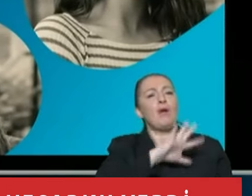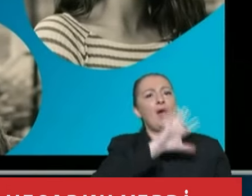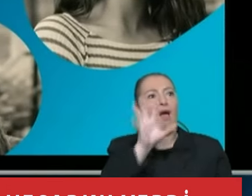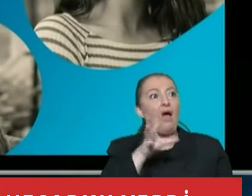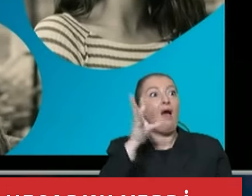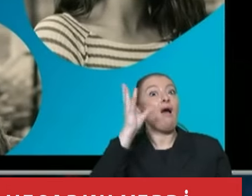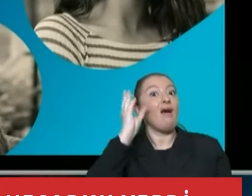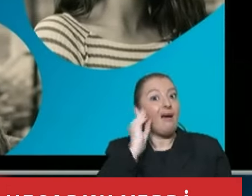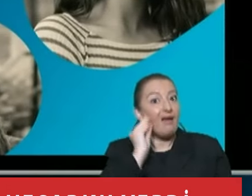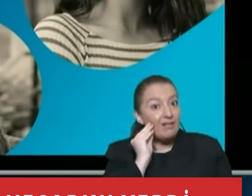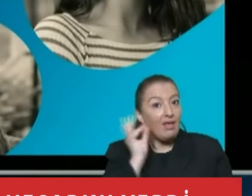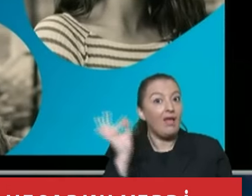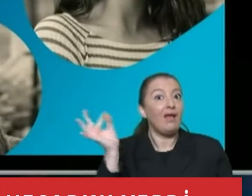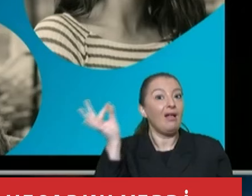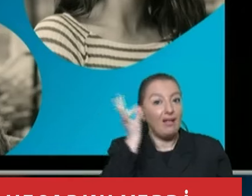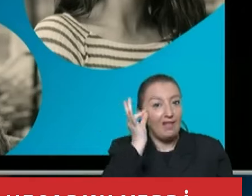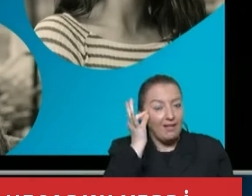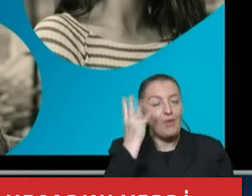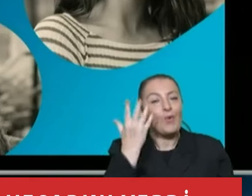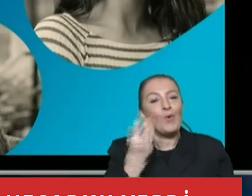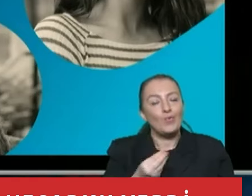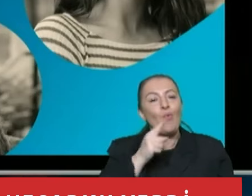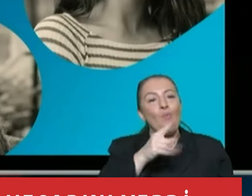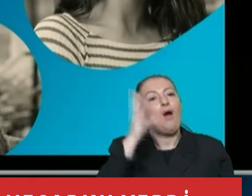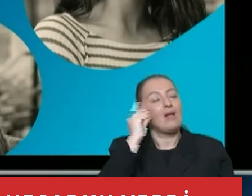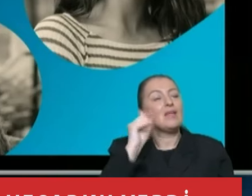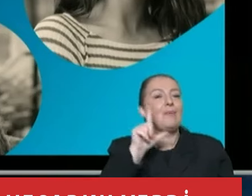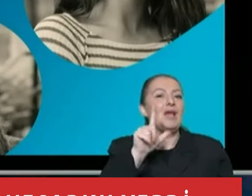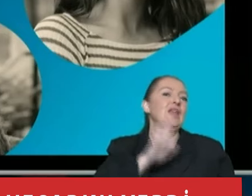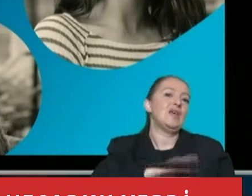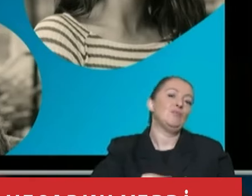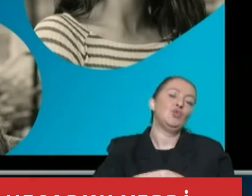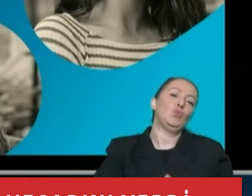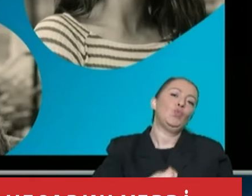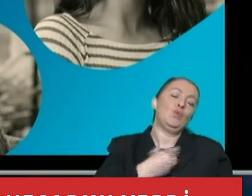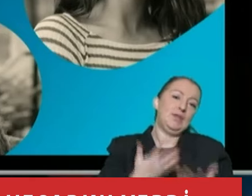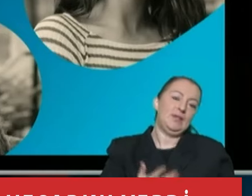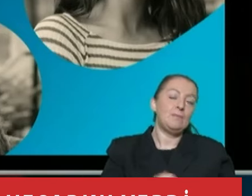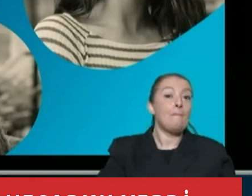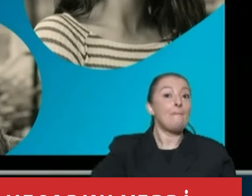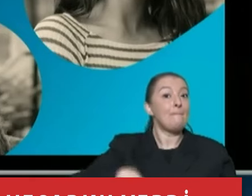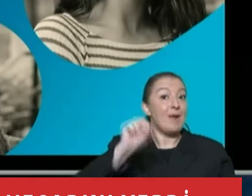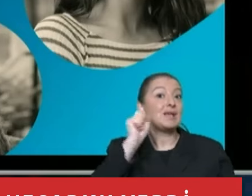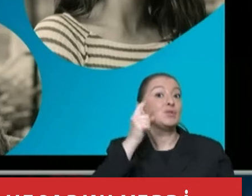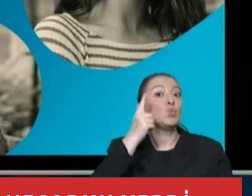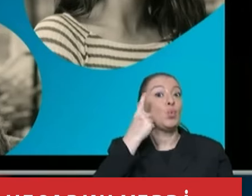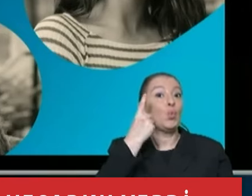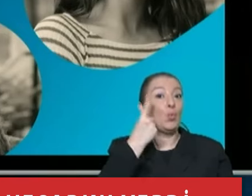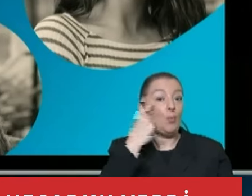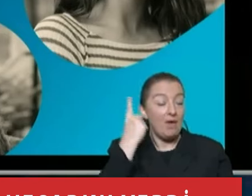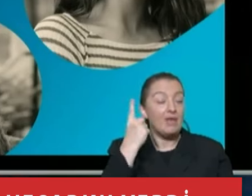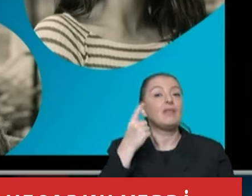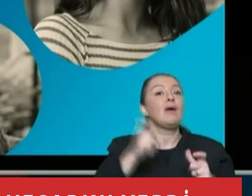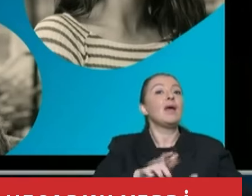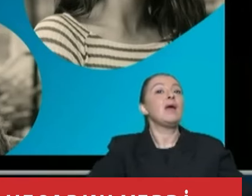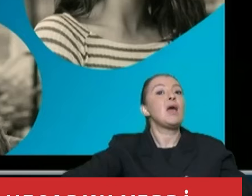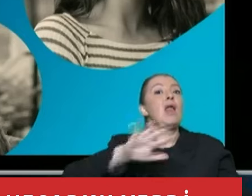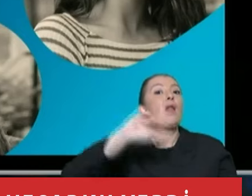herkesin bu anlamda gereğini yapacağını Umut ederim Merkezi hükümetle yerel yönetimler